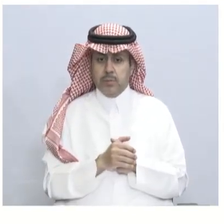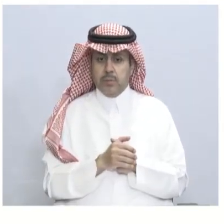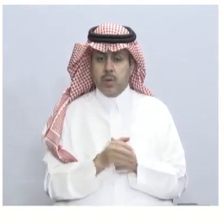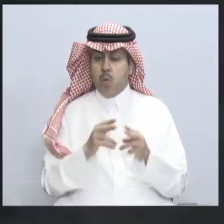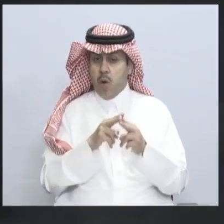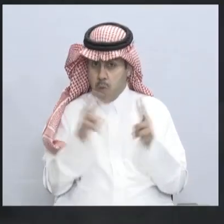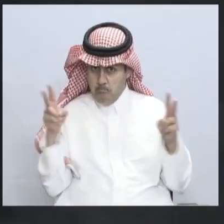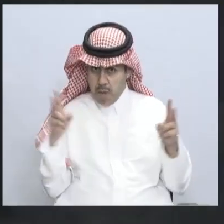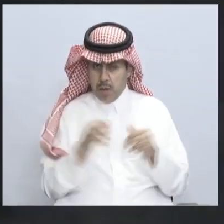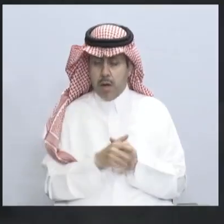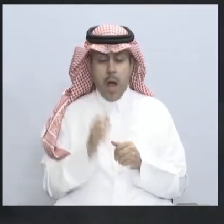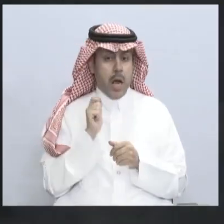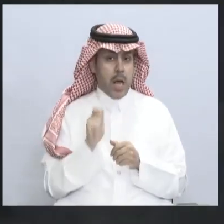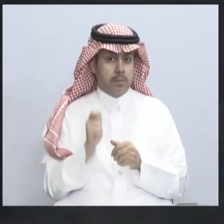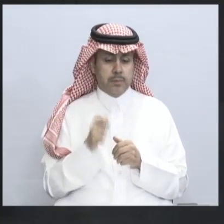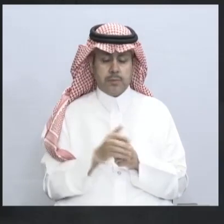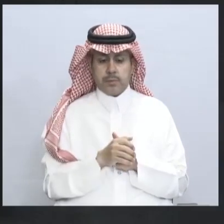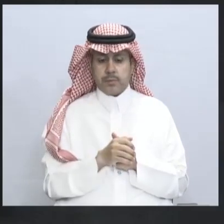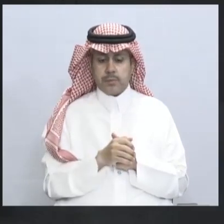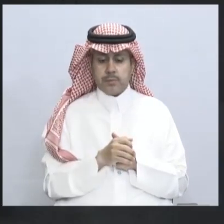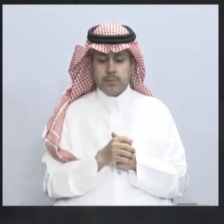ويبين لهم احكامها